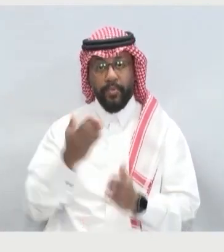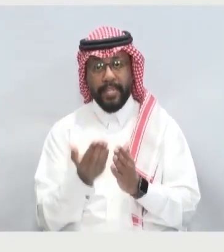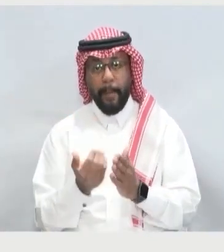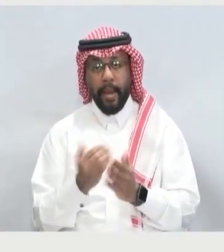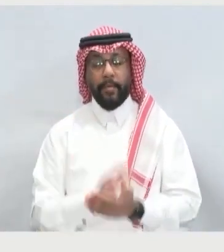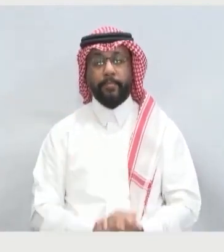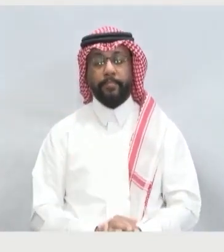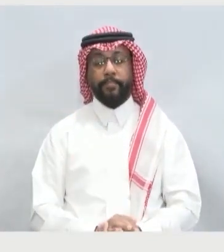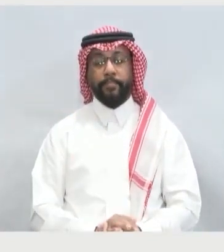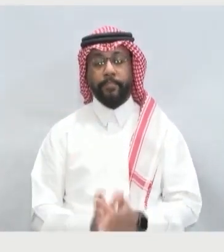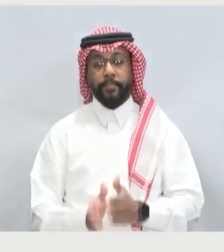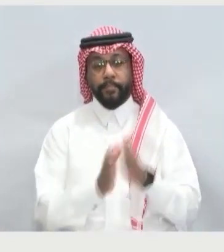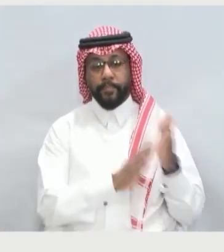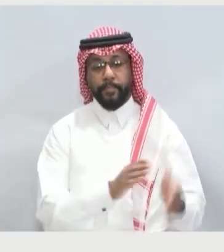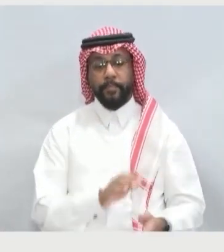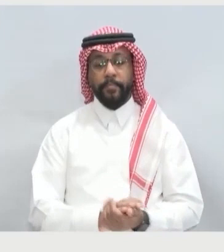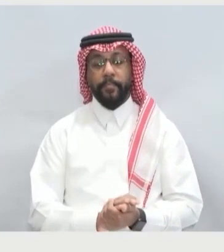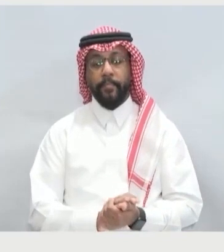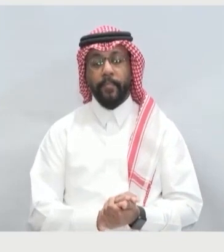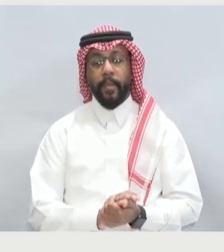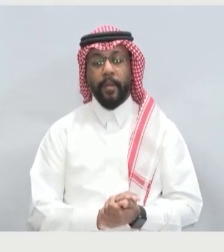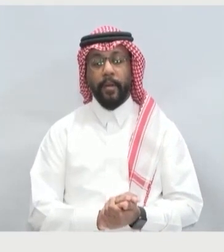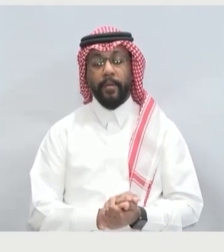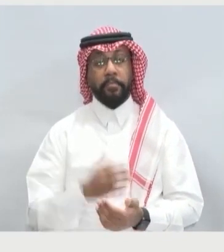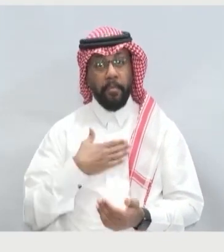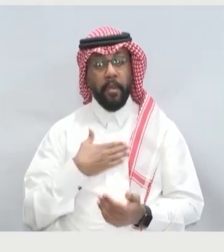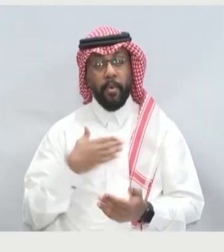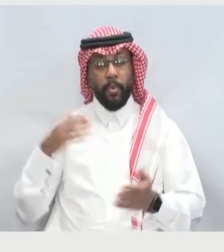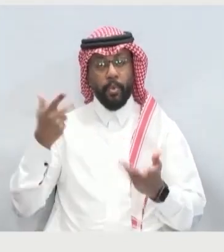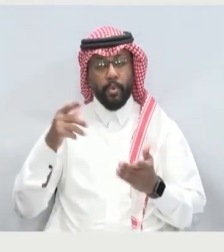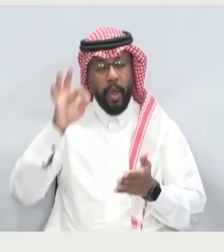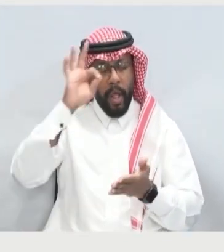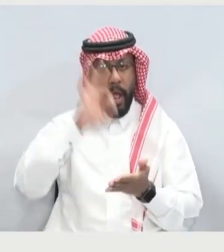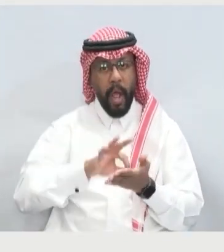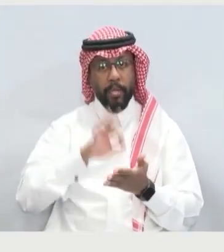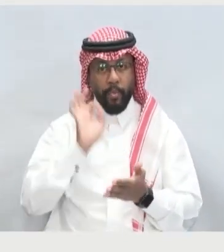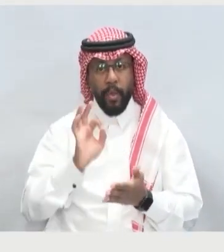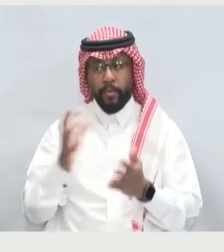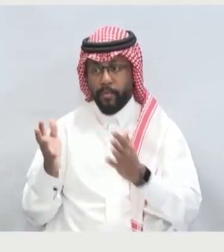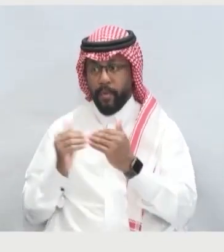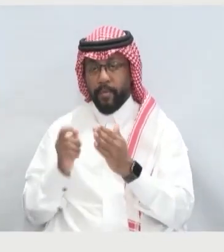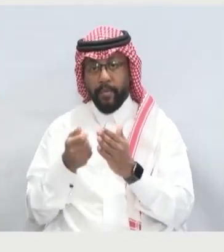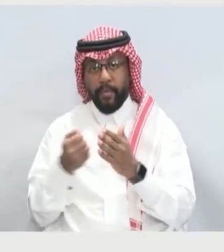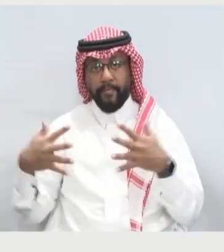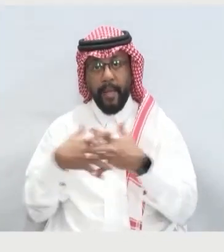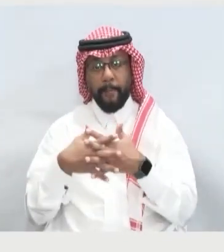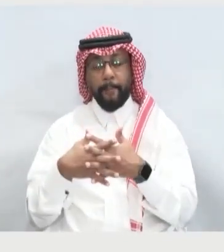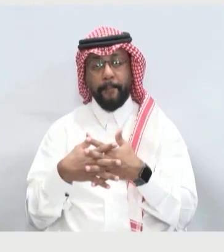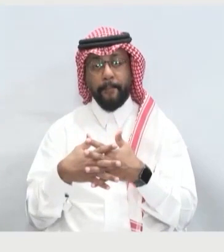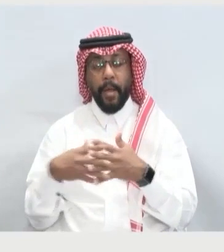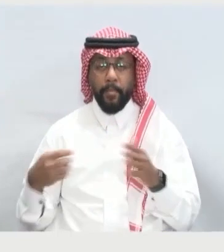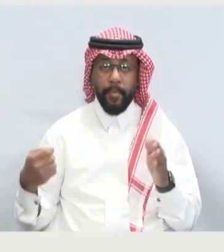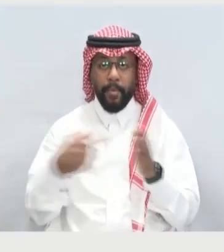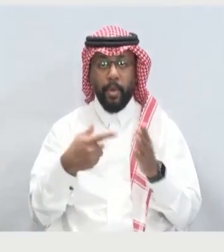قبل الاخرين كذلك المتداوله الاخرى ذكرنا قد يكون لديك اصول متداوله اخرى تجمعها مع الاصول الاخرى وبالتالي يصبح